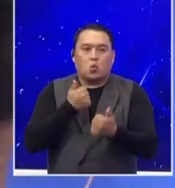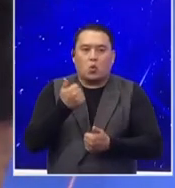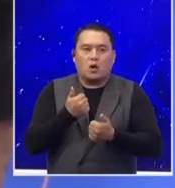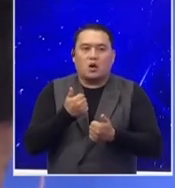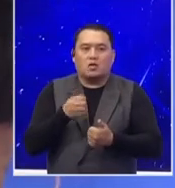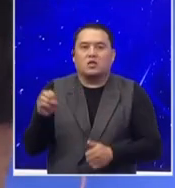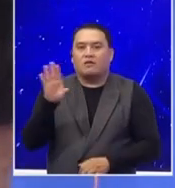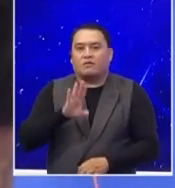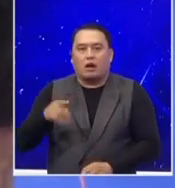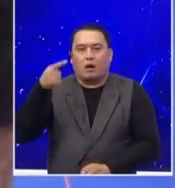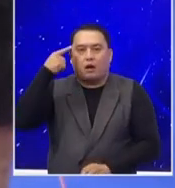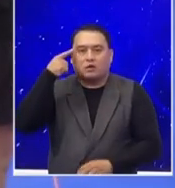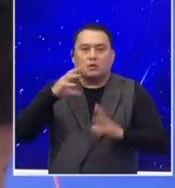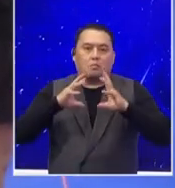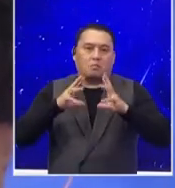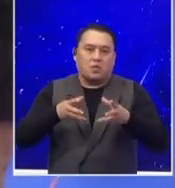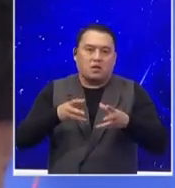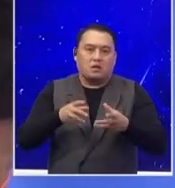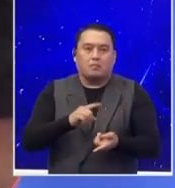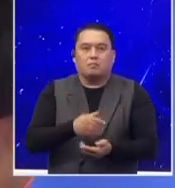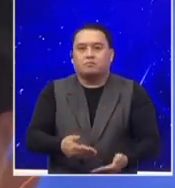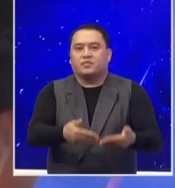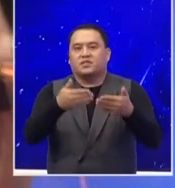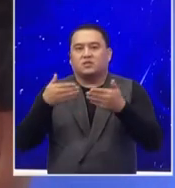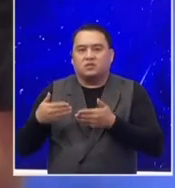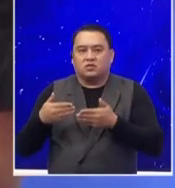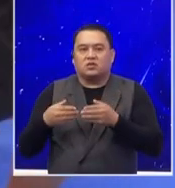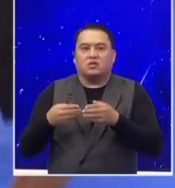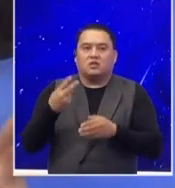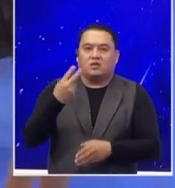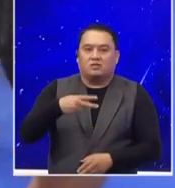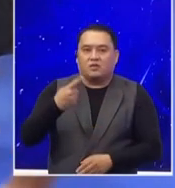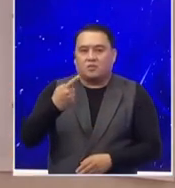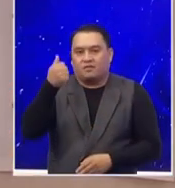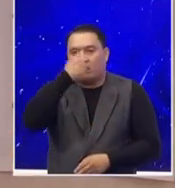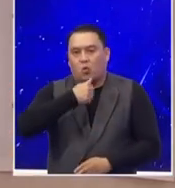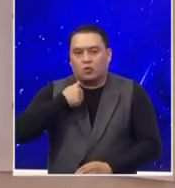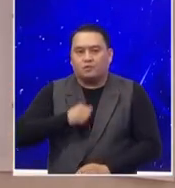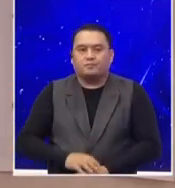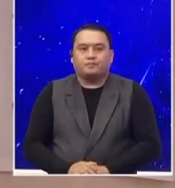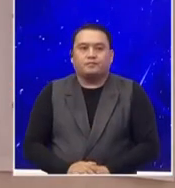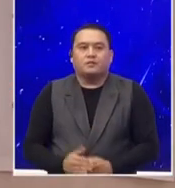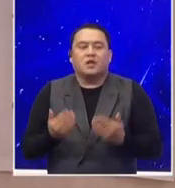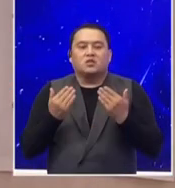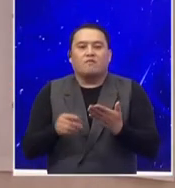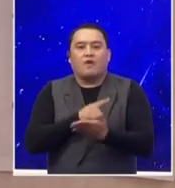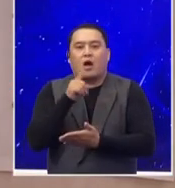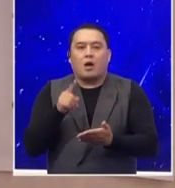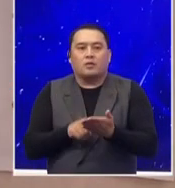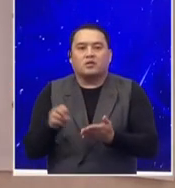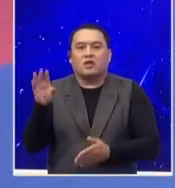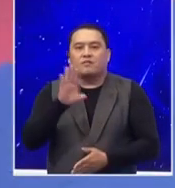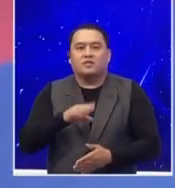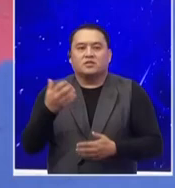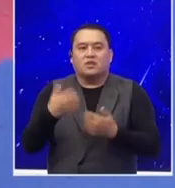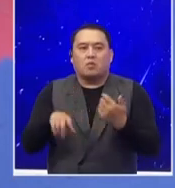как Европа, Азия и мир, они перенесены на 2021 год. Однако до сих пор под вопросом чемпионат Европы